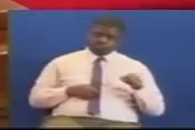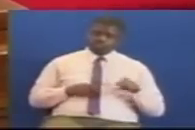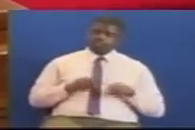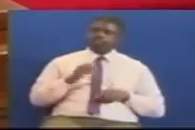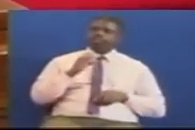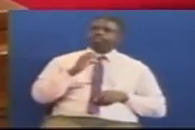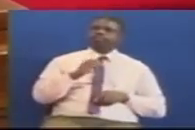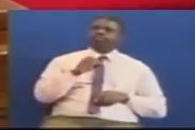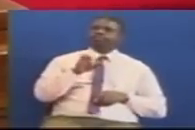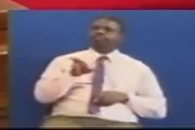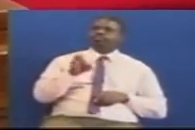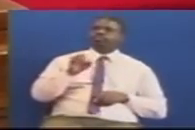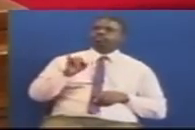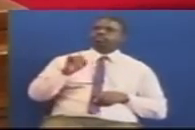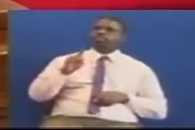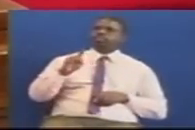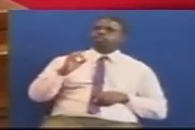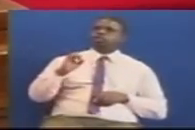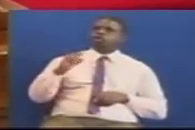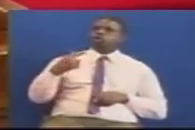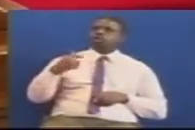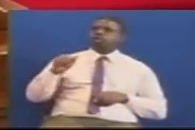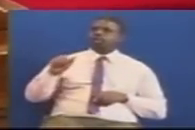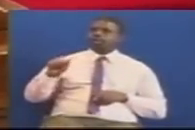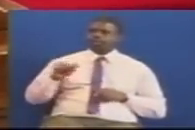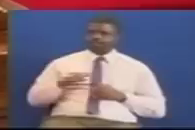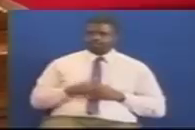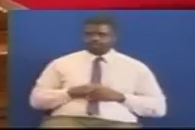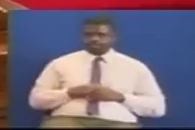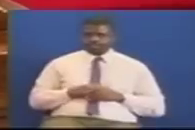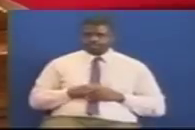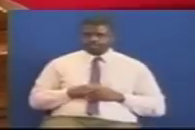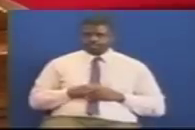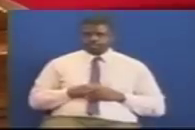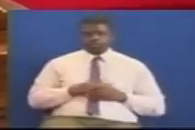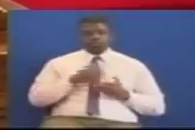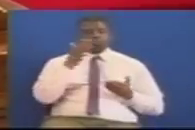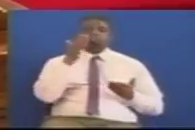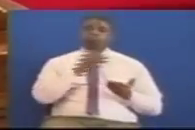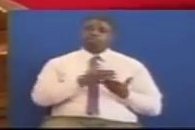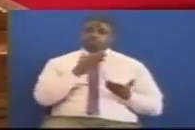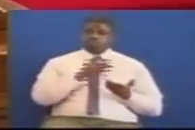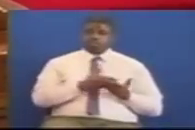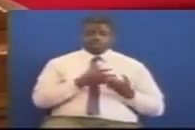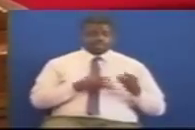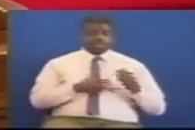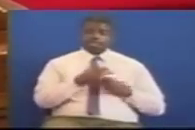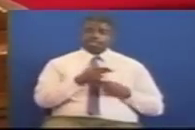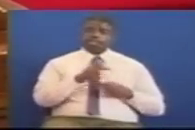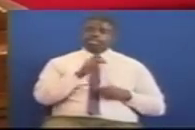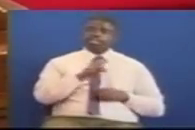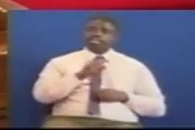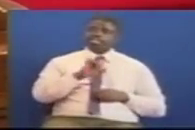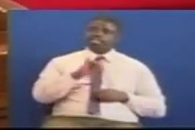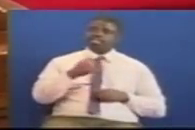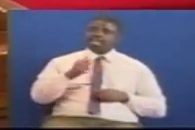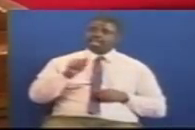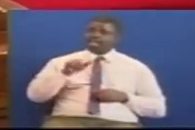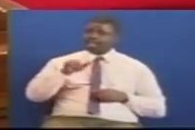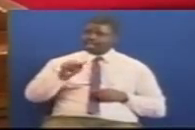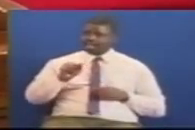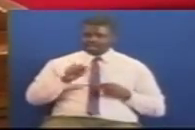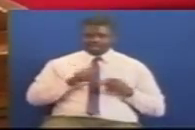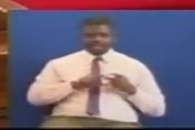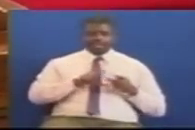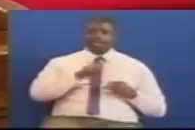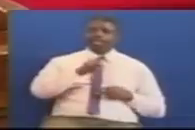kama mbunge na Nyamba kama ifuatavyo. Ni kweli kwenye kata ya Kitaya na Kilomba kampuni ya mawasiliano Tanzania TTCL ilipewa